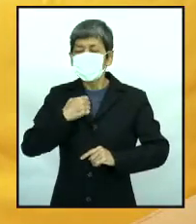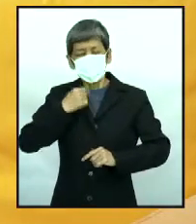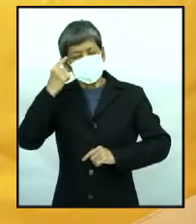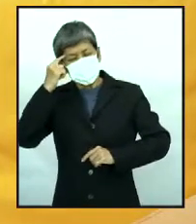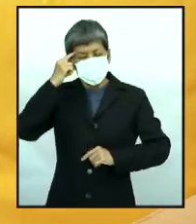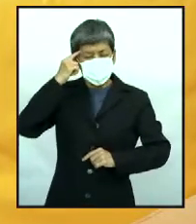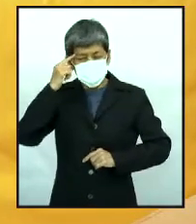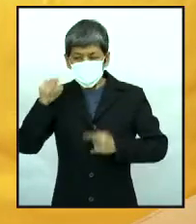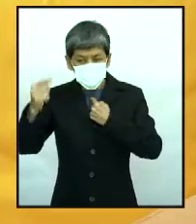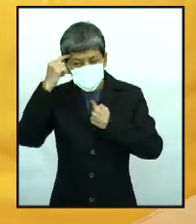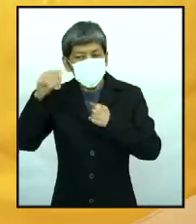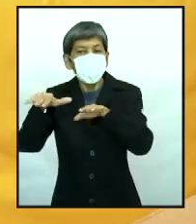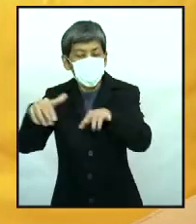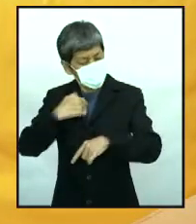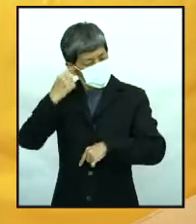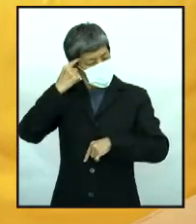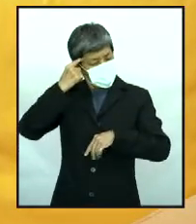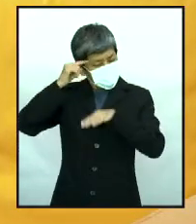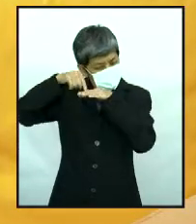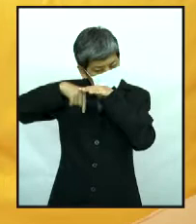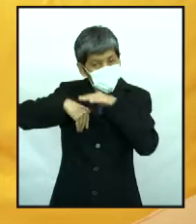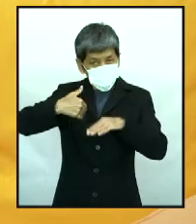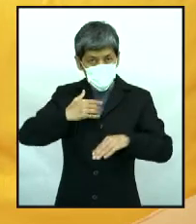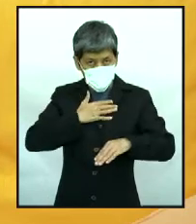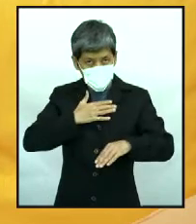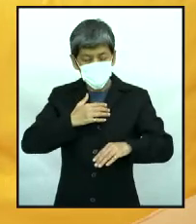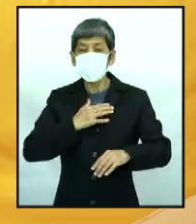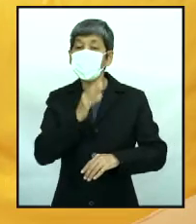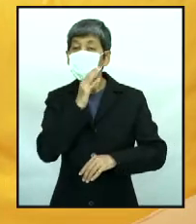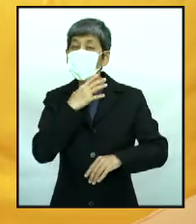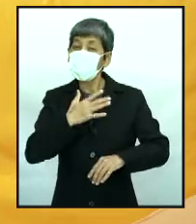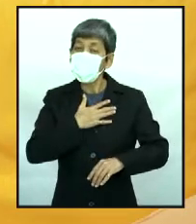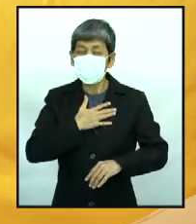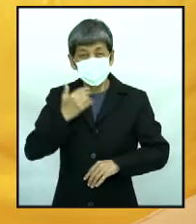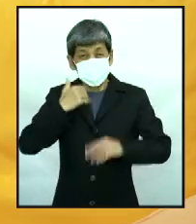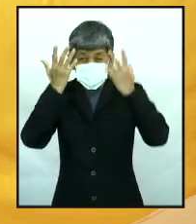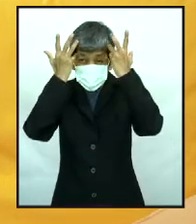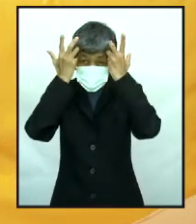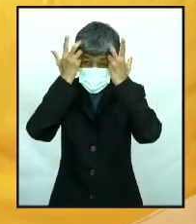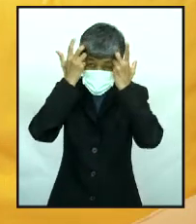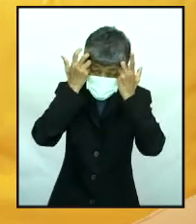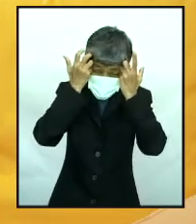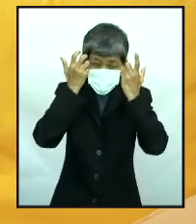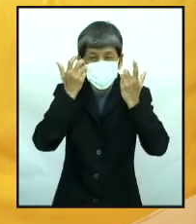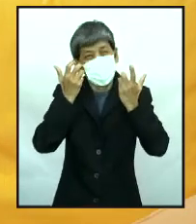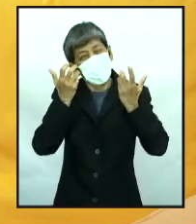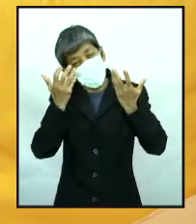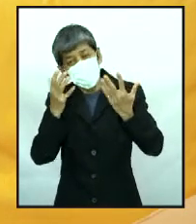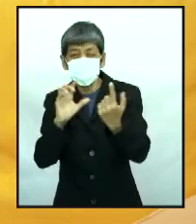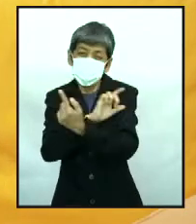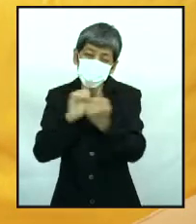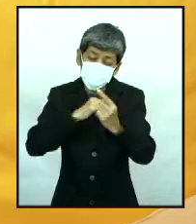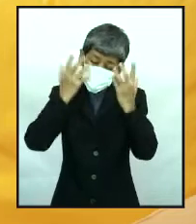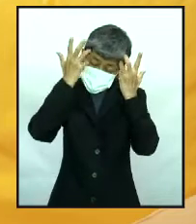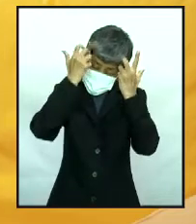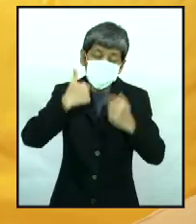นเขาเป็นคนมองโลกเรียบๆเวลาเราเจอความเครียดหรือสิ่งหลายๆอย่างในสังคม